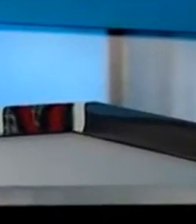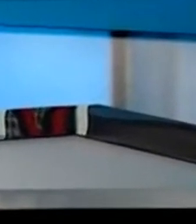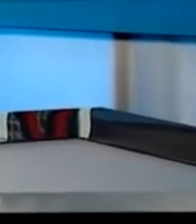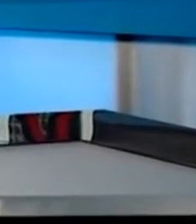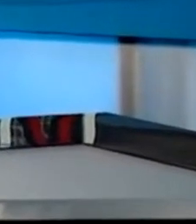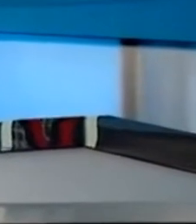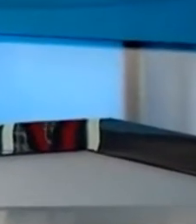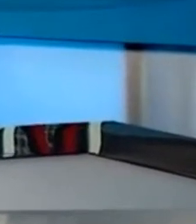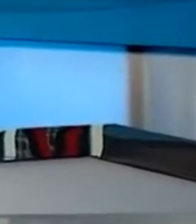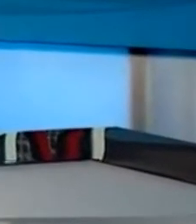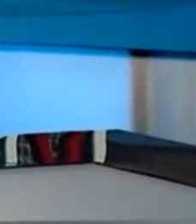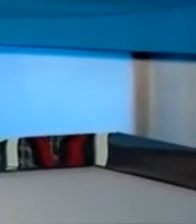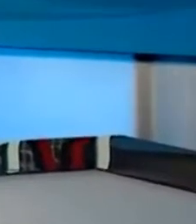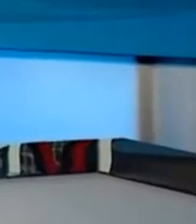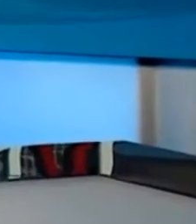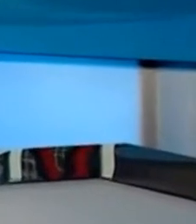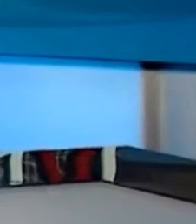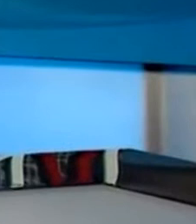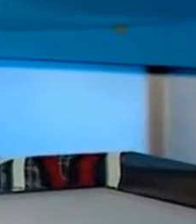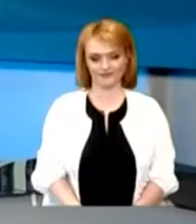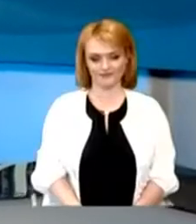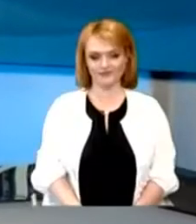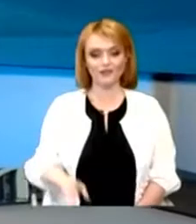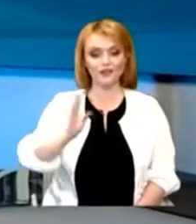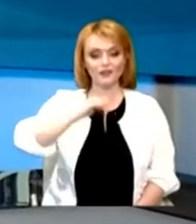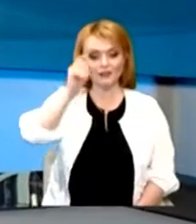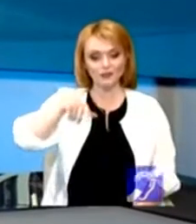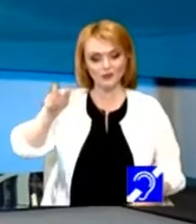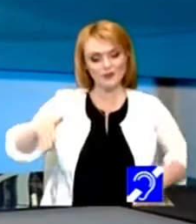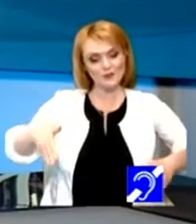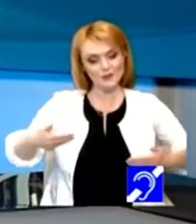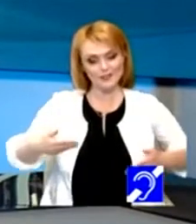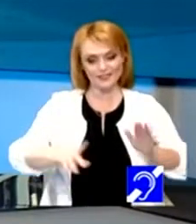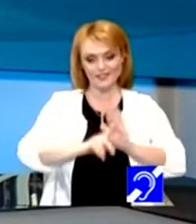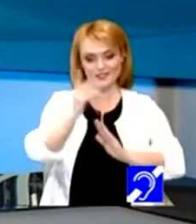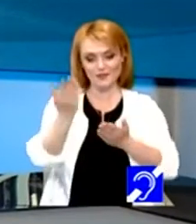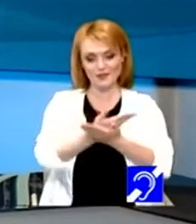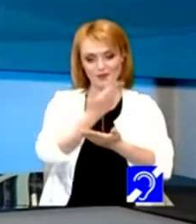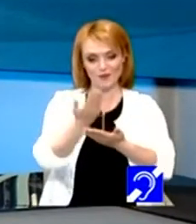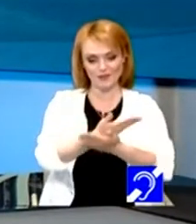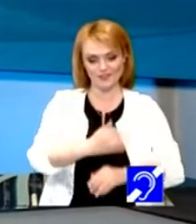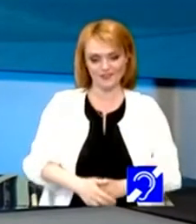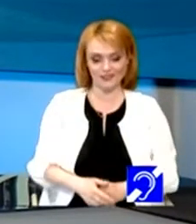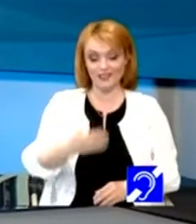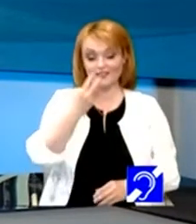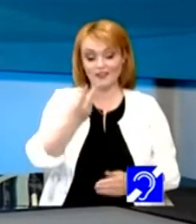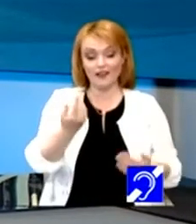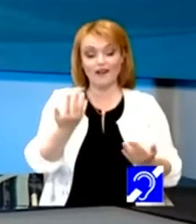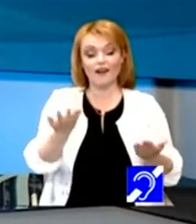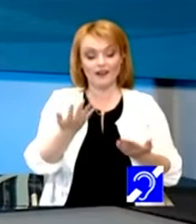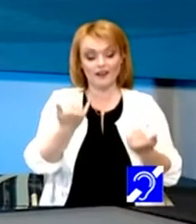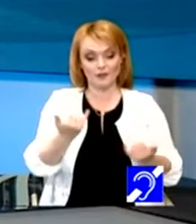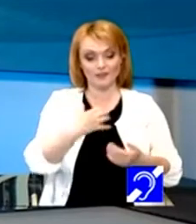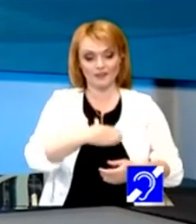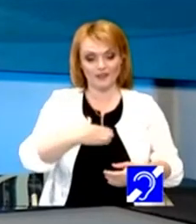Svetlana Gore vă prezintă Telejurnalul. Doamnelor și domnilor, bună seara și bine v-am regăsit la Telejurnal. Să vedem care sunt